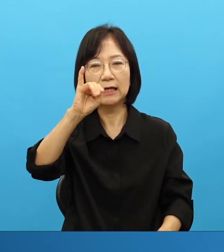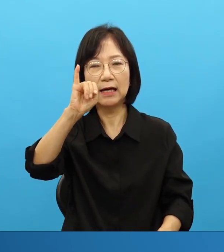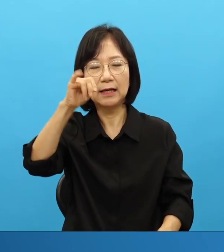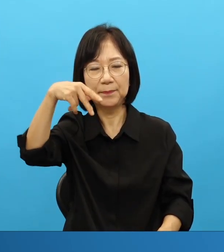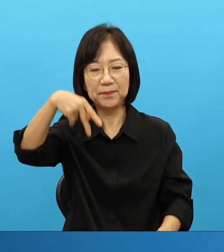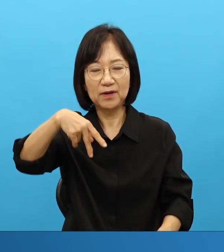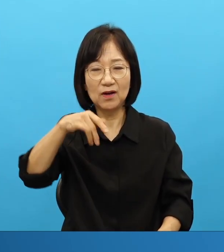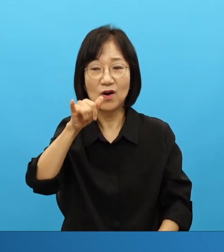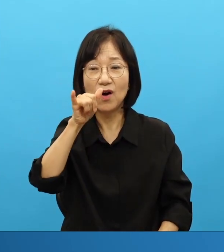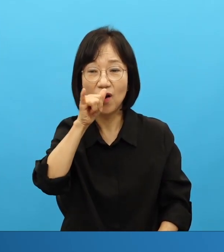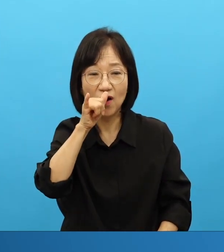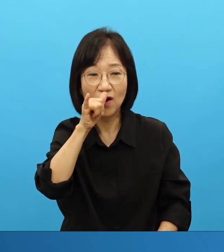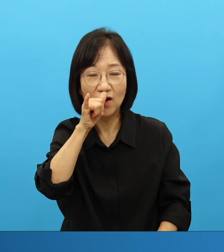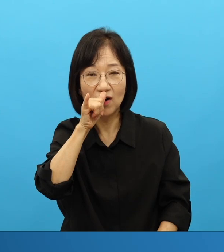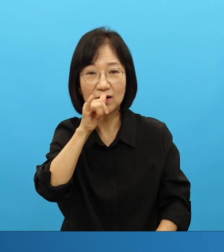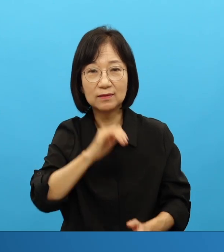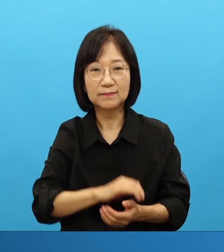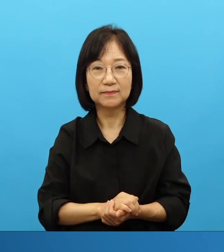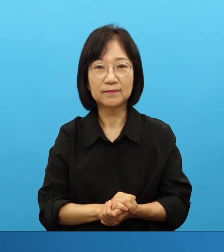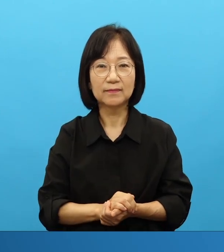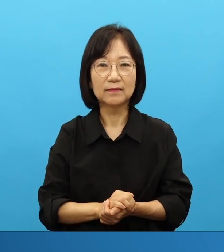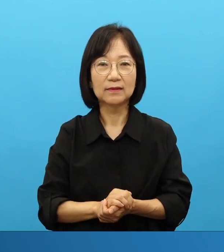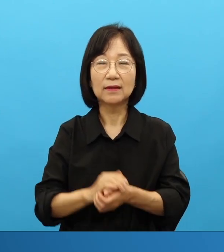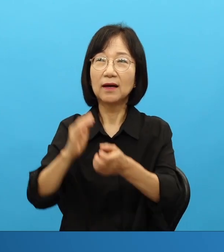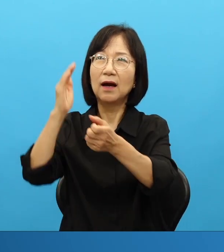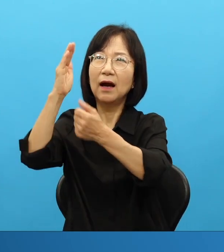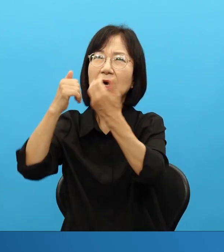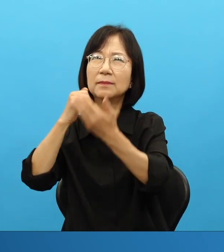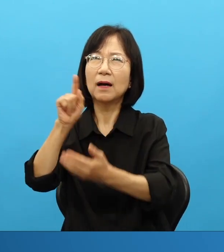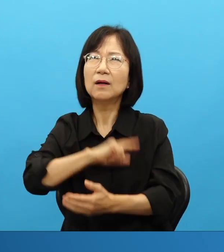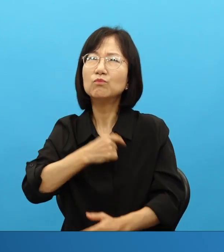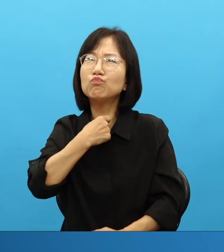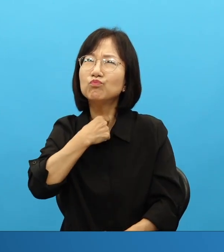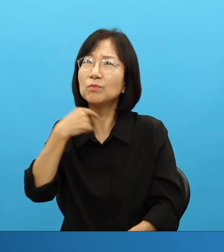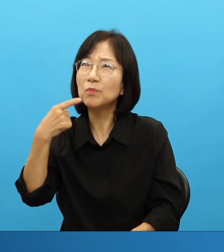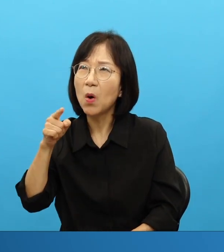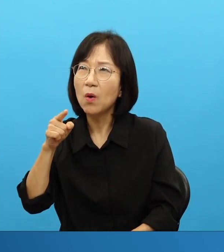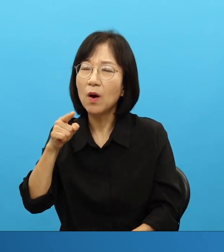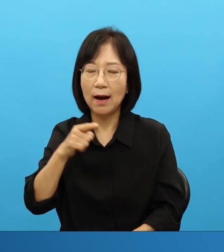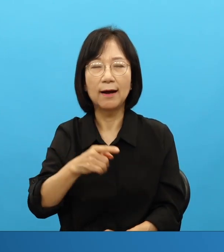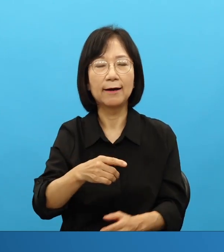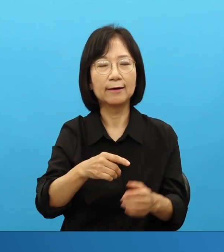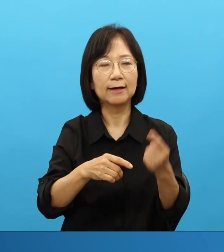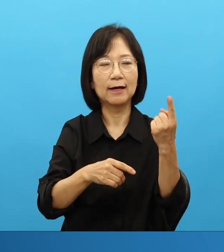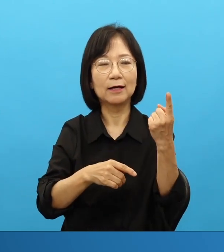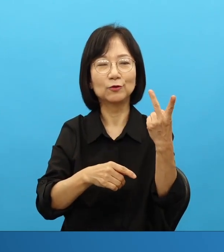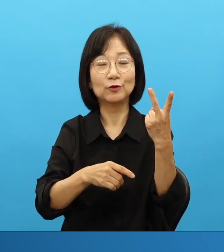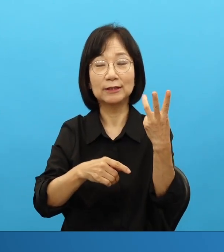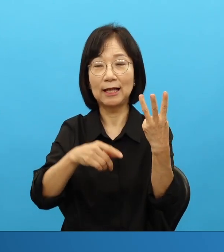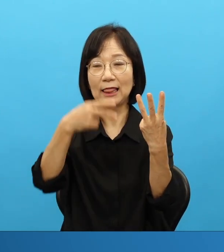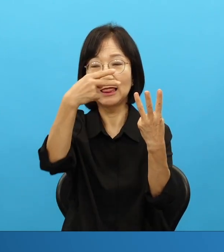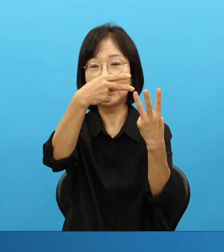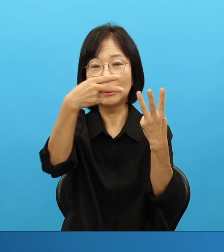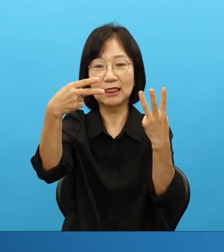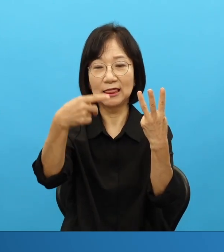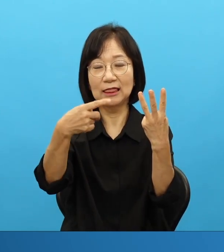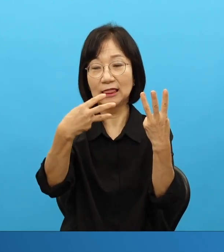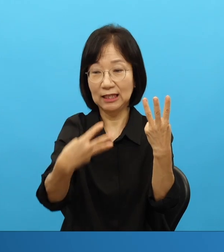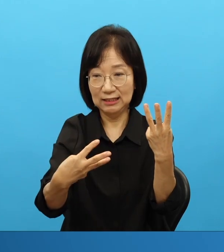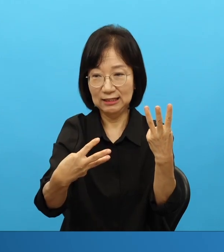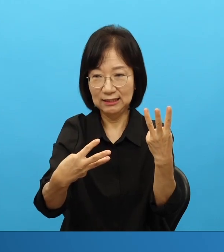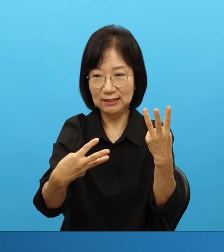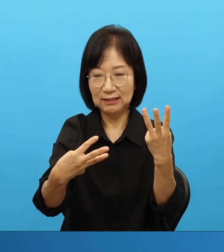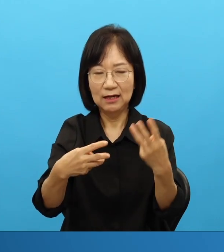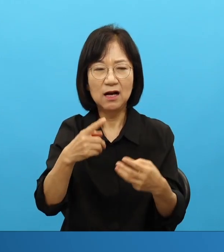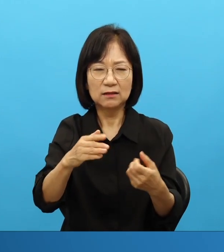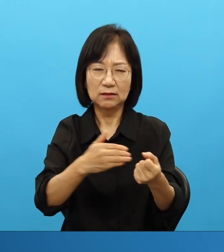conviction regarding the 하나님이 future. 가장 원하시는 거 세 가지 뜰, And that which God desires the most, the 3 courtyards. 그 능력을 우리에게